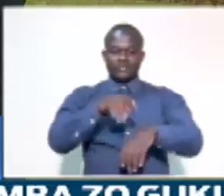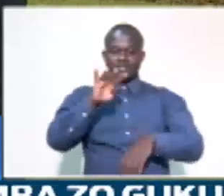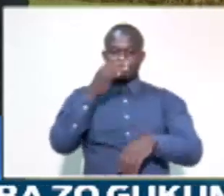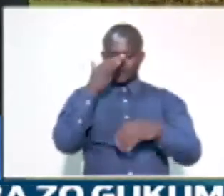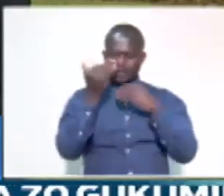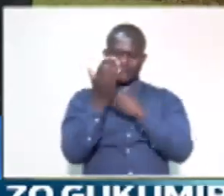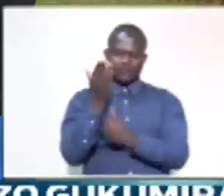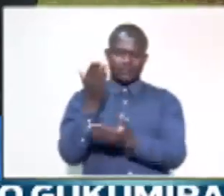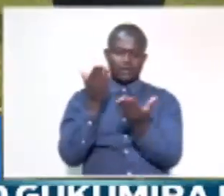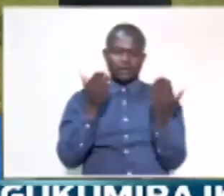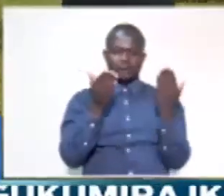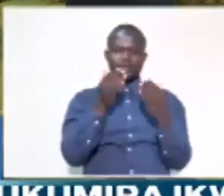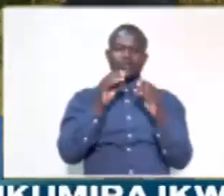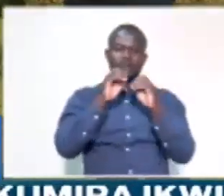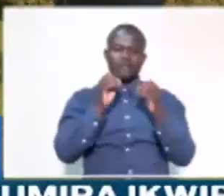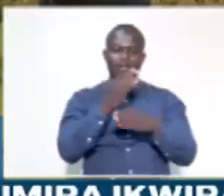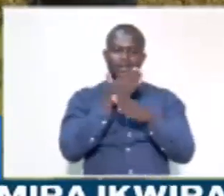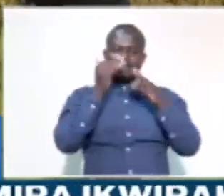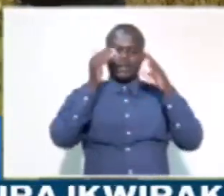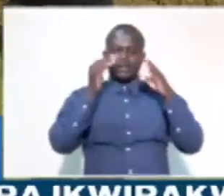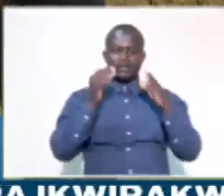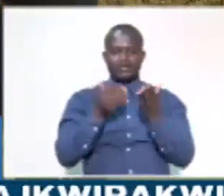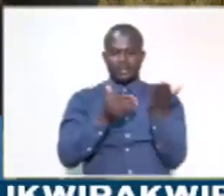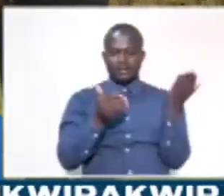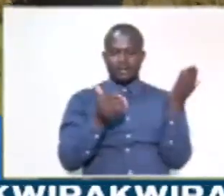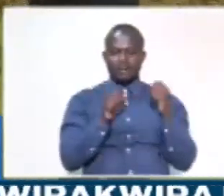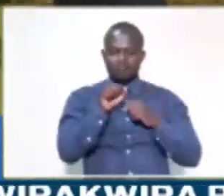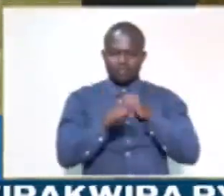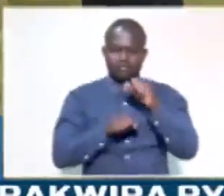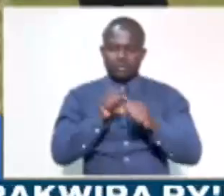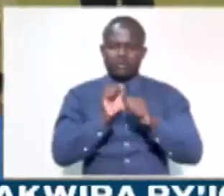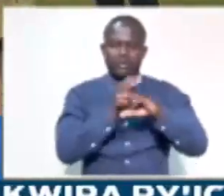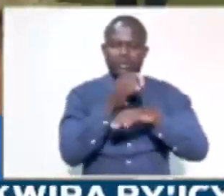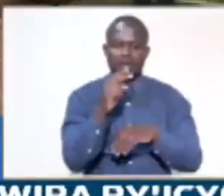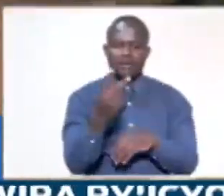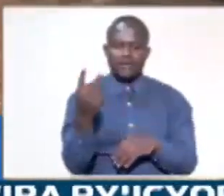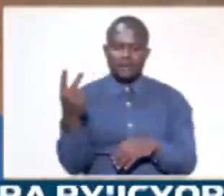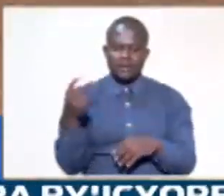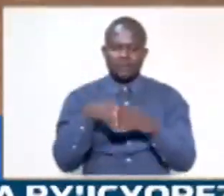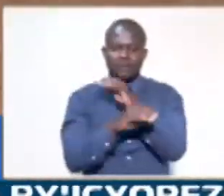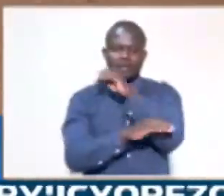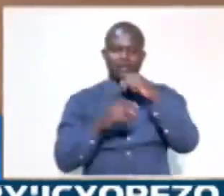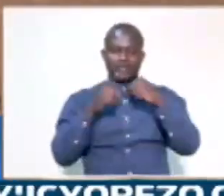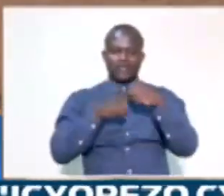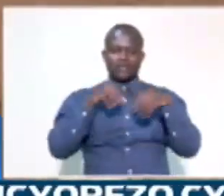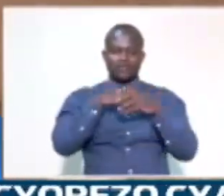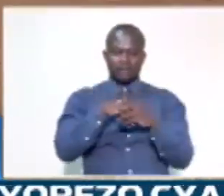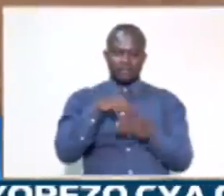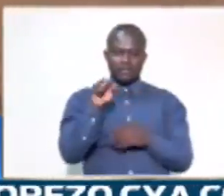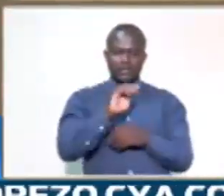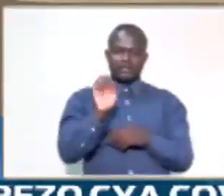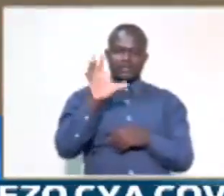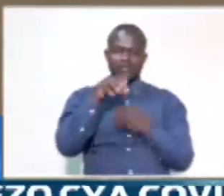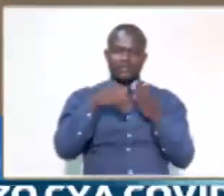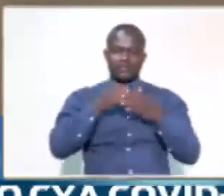kuri wa gatatu ku cyicaro cya Minisiteri y'Ububanyi n'Amahanga ku Kimihurura nibwo abatwara amagare bagera kuri 22 bo mu bihugu bitandatu bigize umuryango wa Afurika y'Iburasirazuba